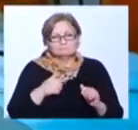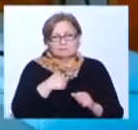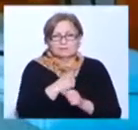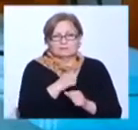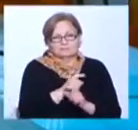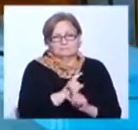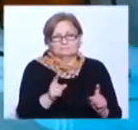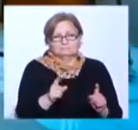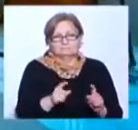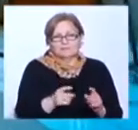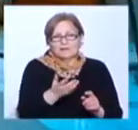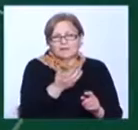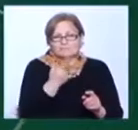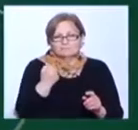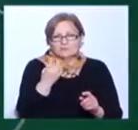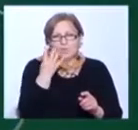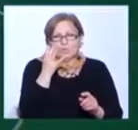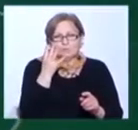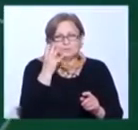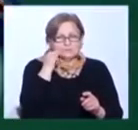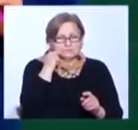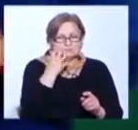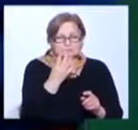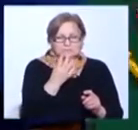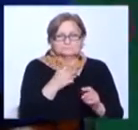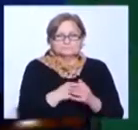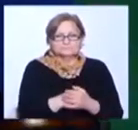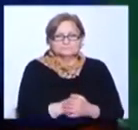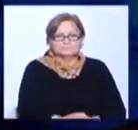გავაკეთებ. ავიღოთ 4-იანი.